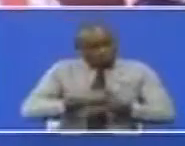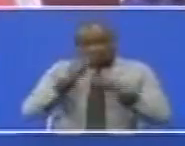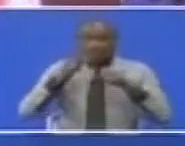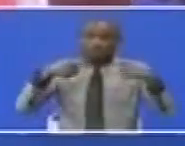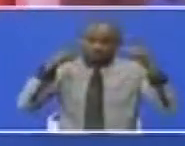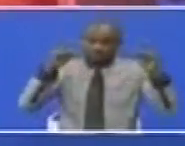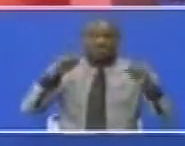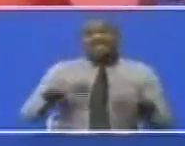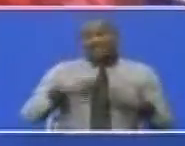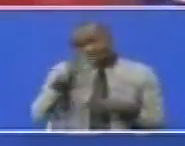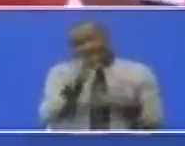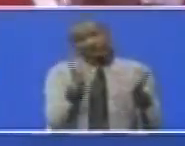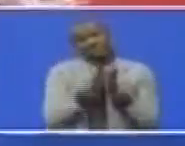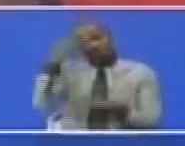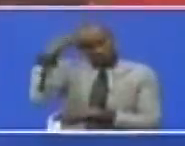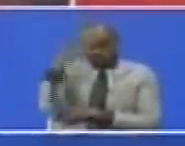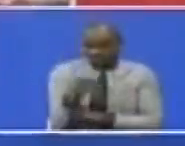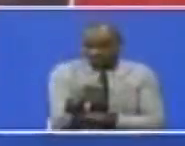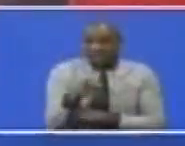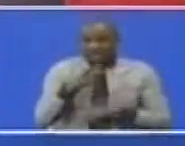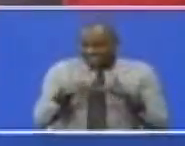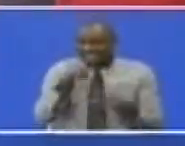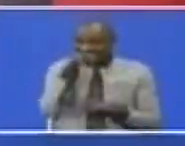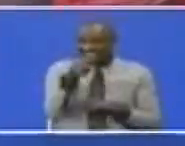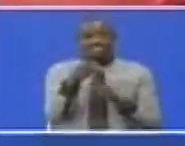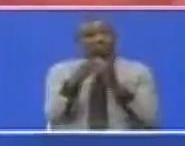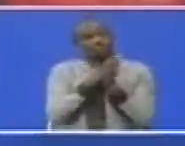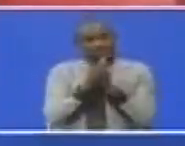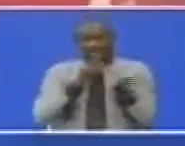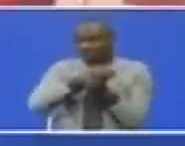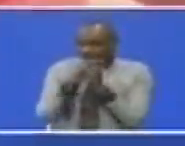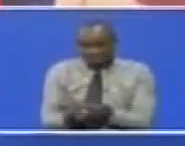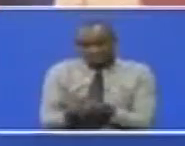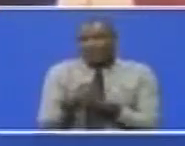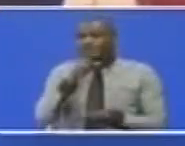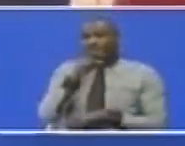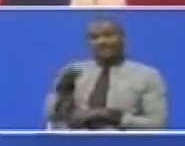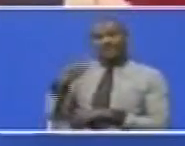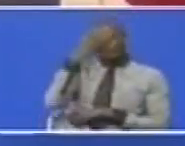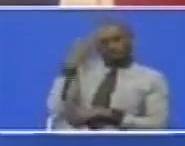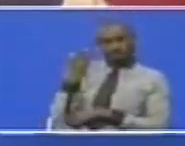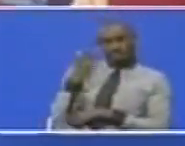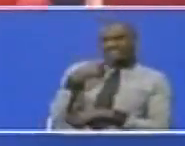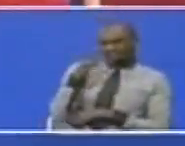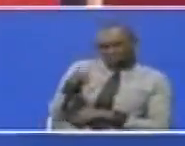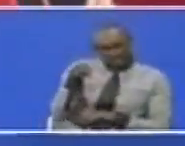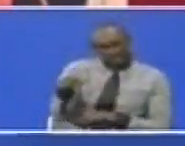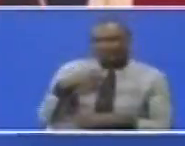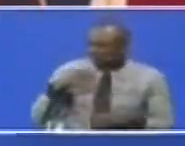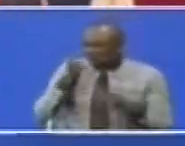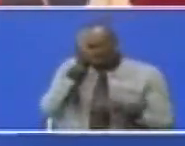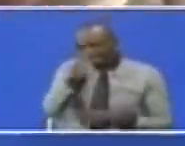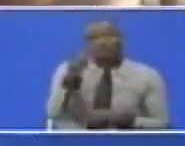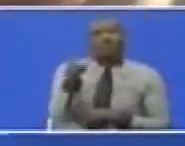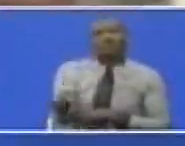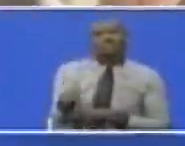maisha yake na vizazi vijavyo. Lakini mbiu hiyo sasa imegeuziwa, mtoto wa kiume akitajwa kuwa mwenye kutelekezwa na